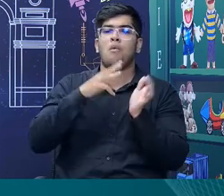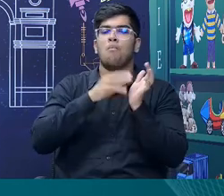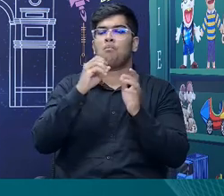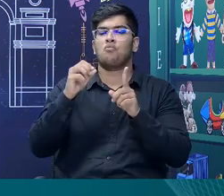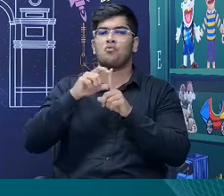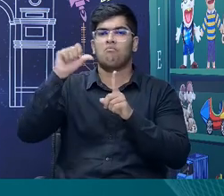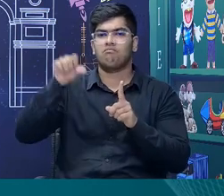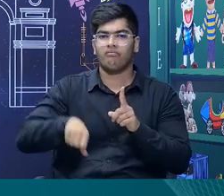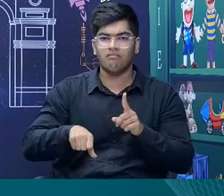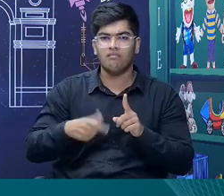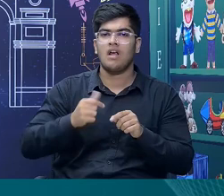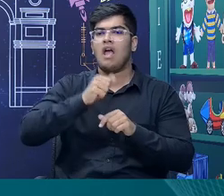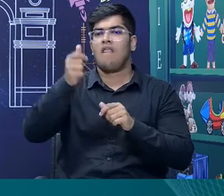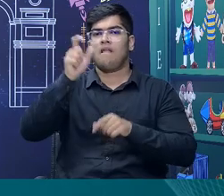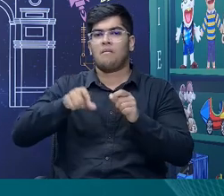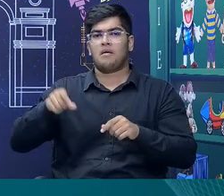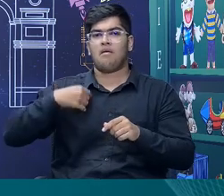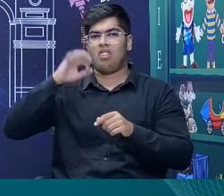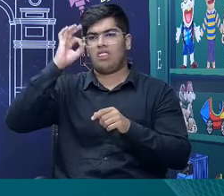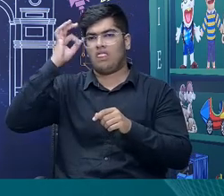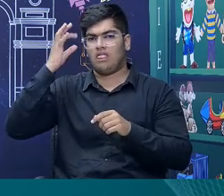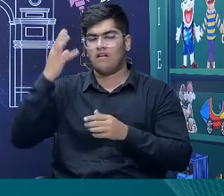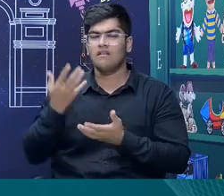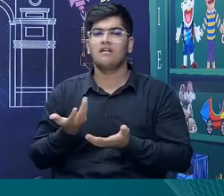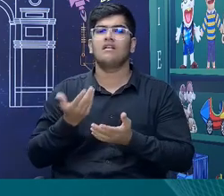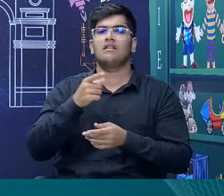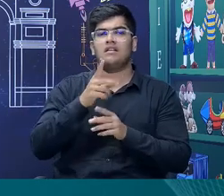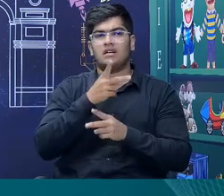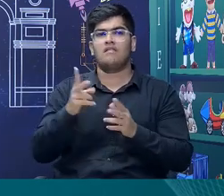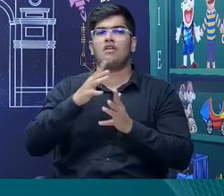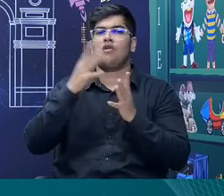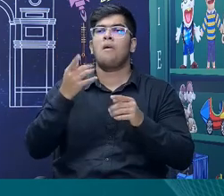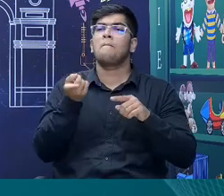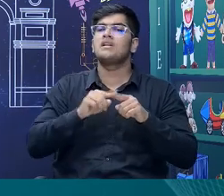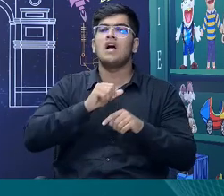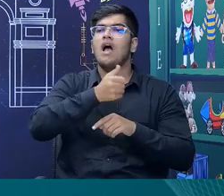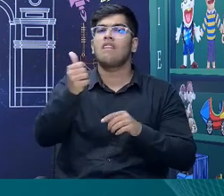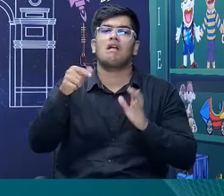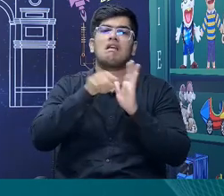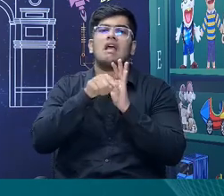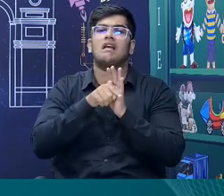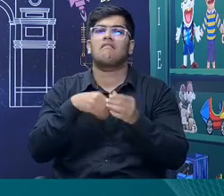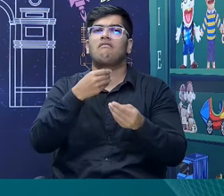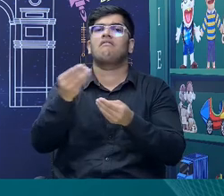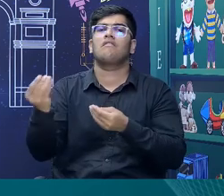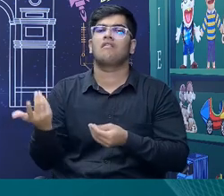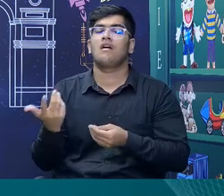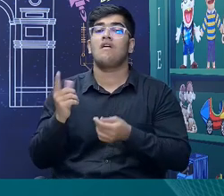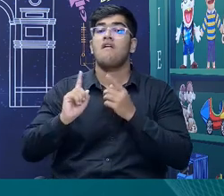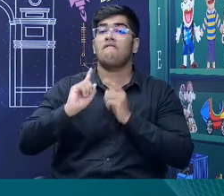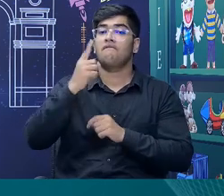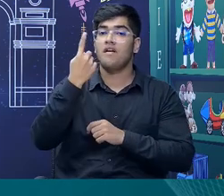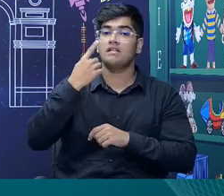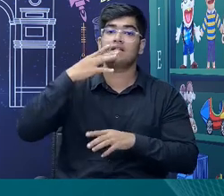हम दूसरों पर भी गुस्सा करेंगे और बाकियों के लिए भी कुछ अच्छा नहीं कर पाएंगे तो सबसे पहले